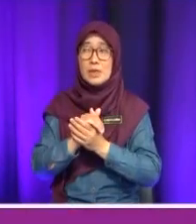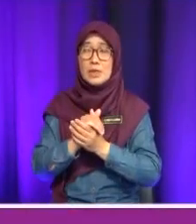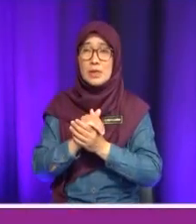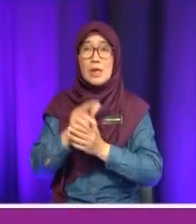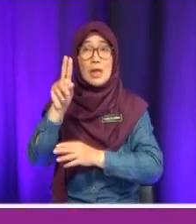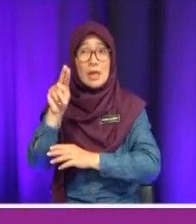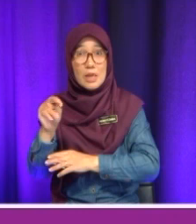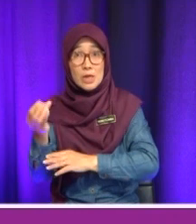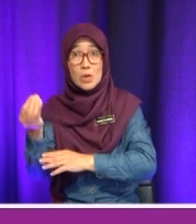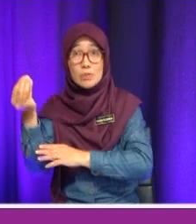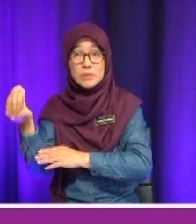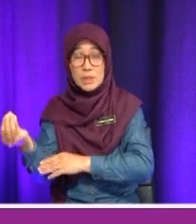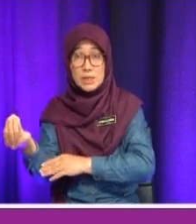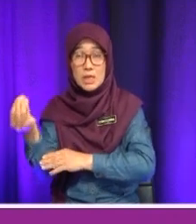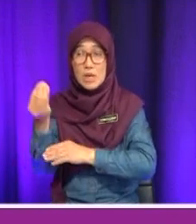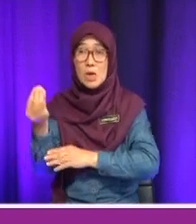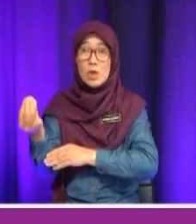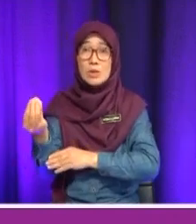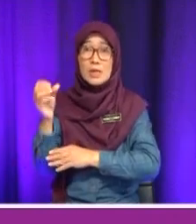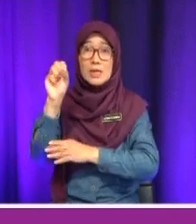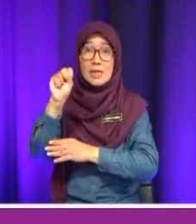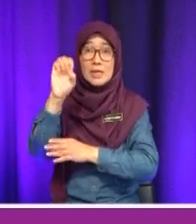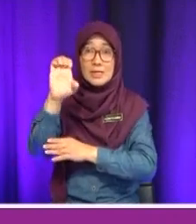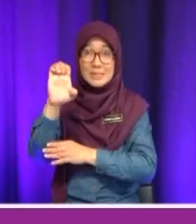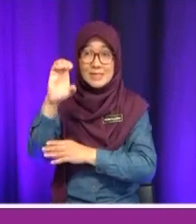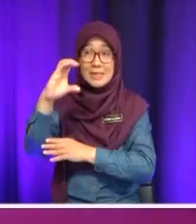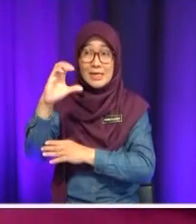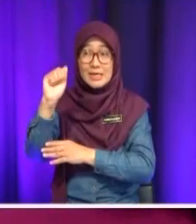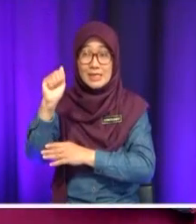objek yang melibatkan objek secaman oke